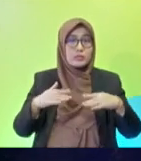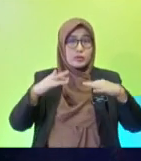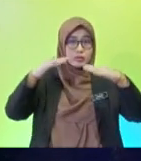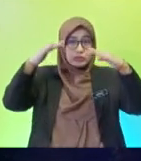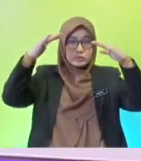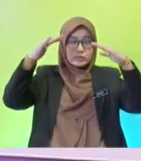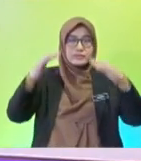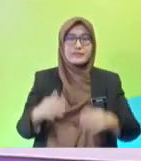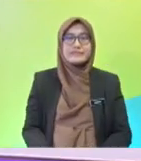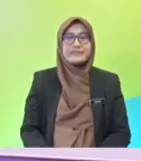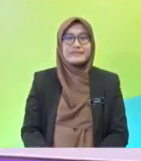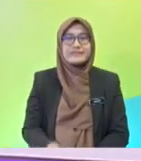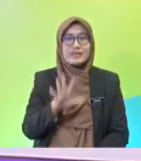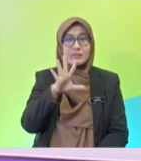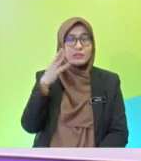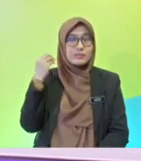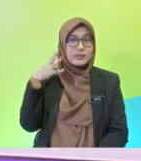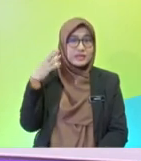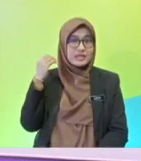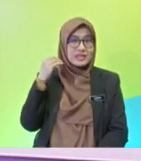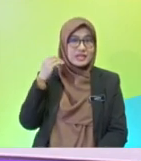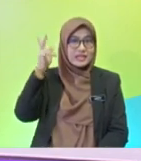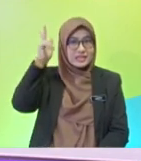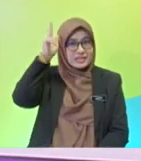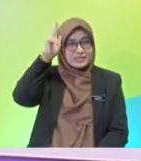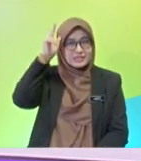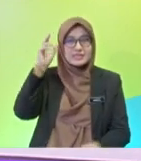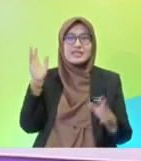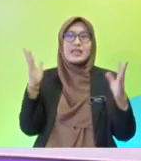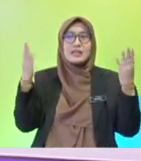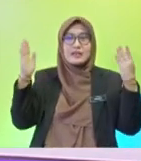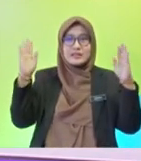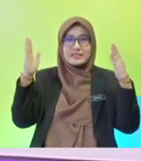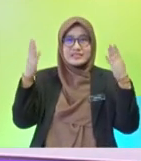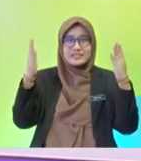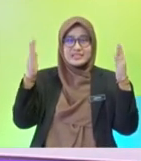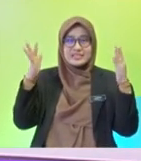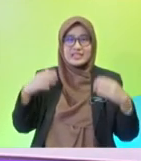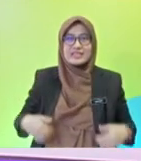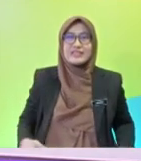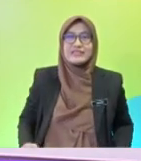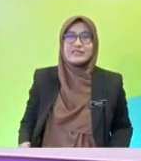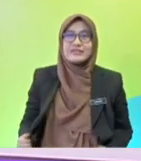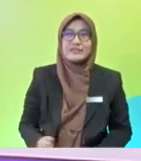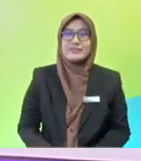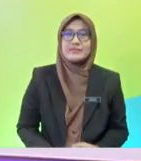cekgu bagi untuk kasir udah ada 20 bintang kasih ah Yey